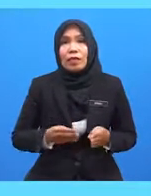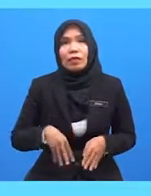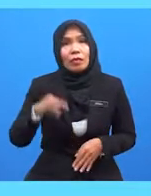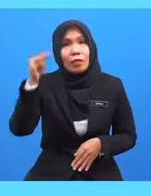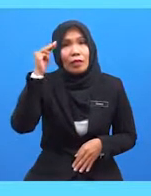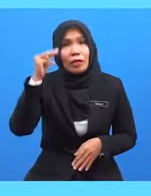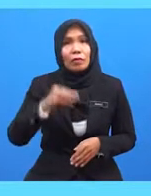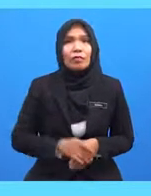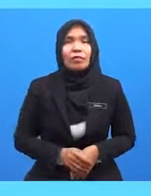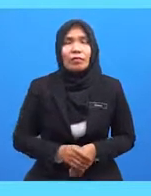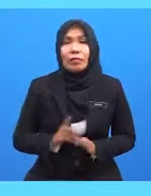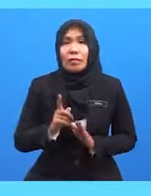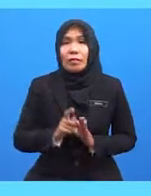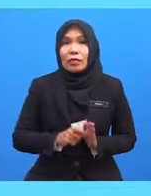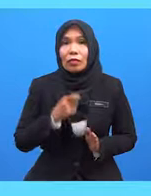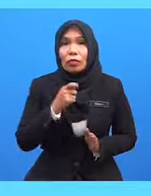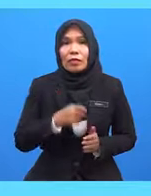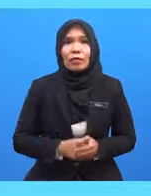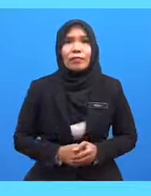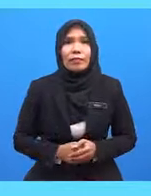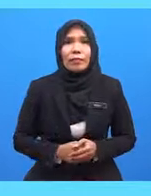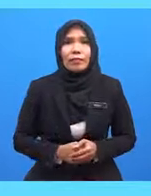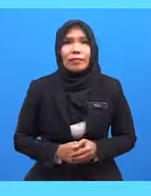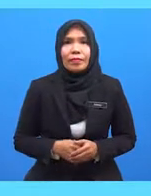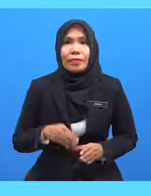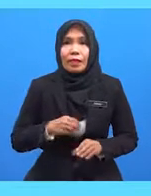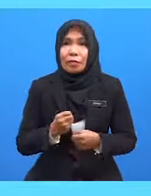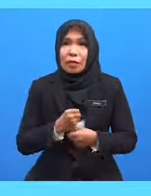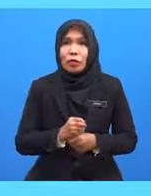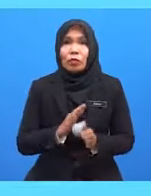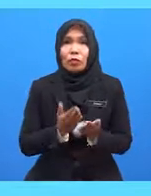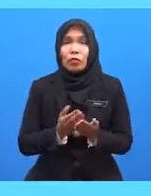Februari 1590 Masihi bersamaan 4 Rabiul Akhir